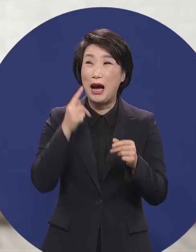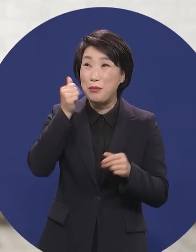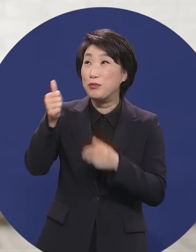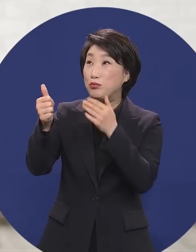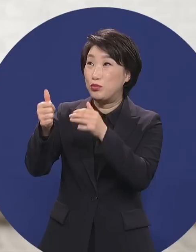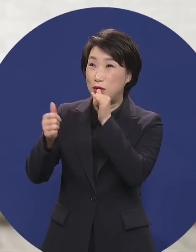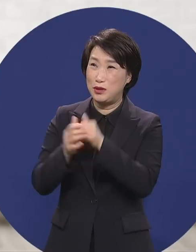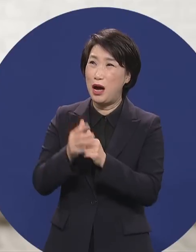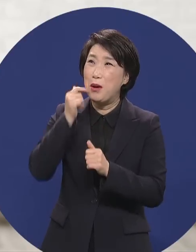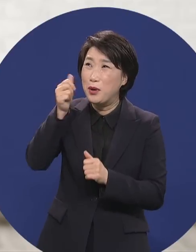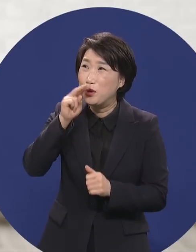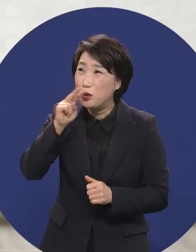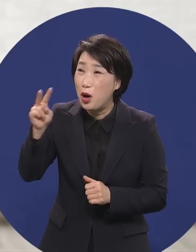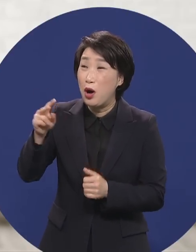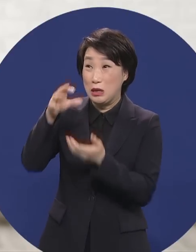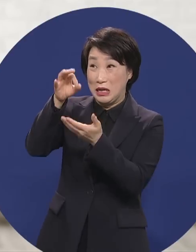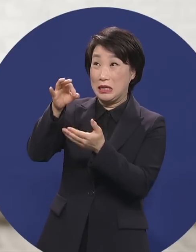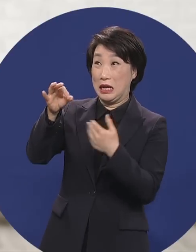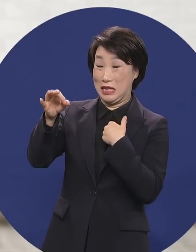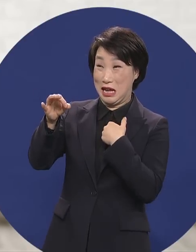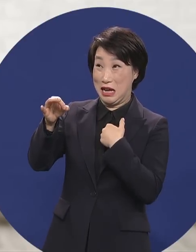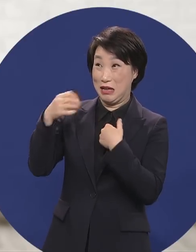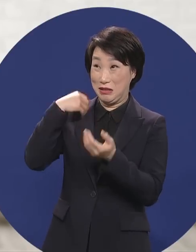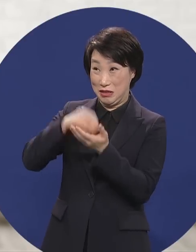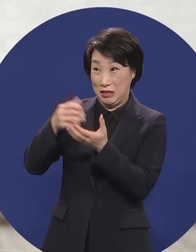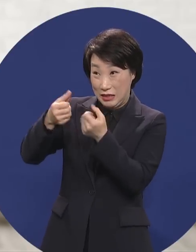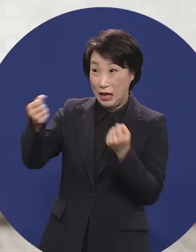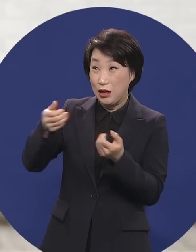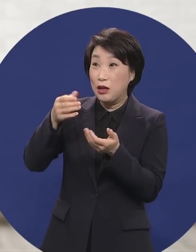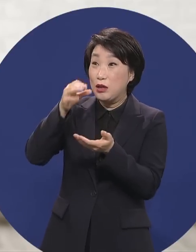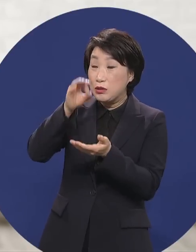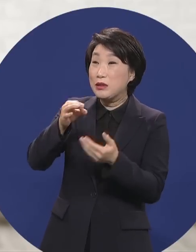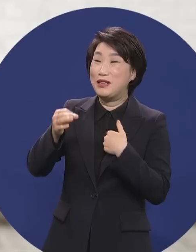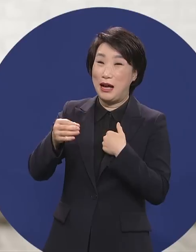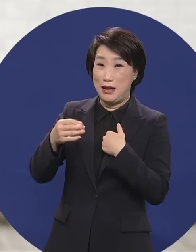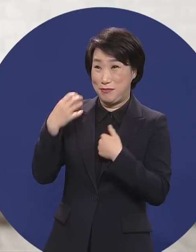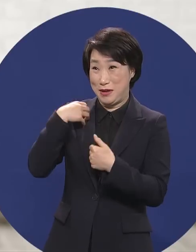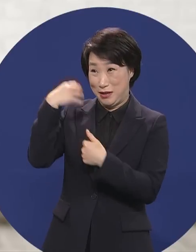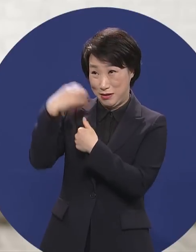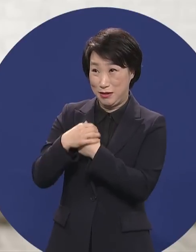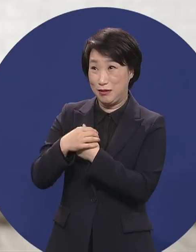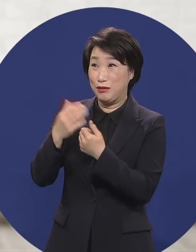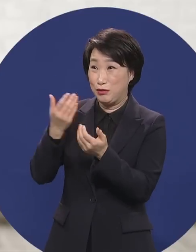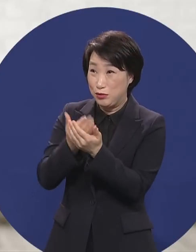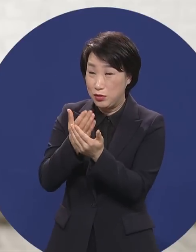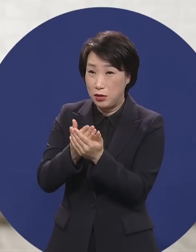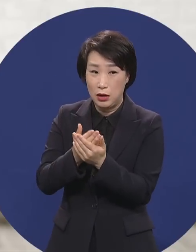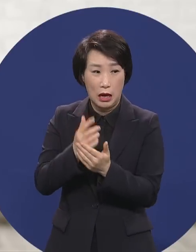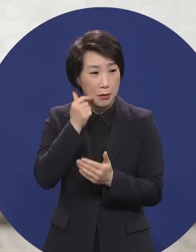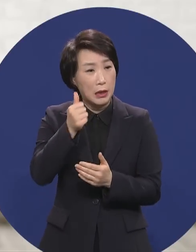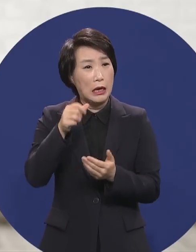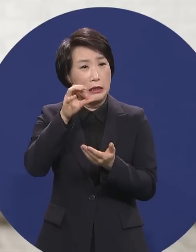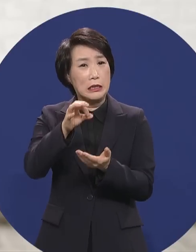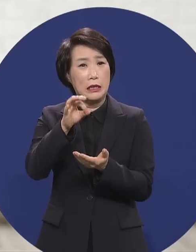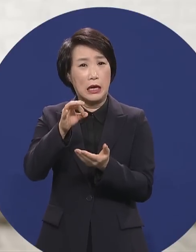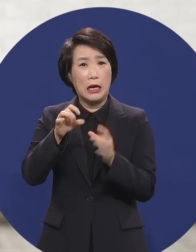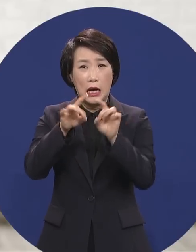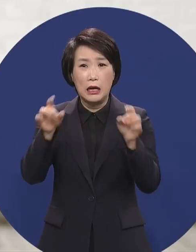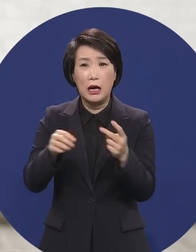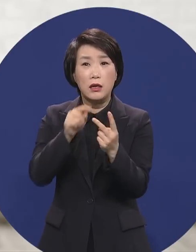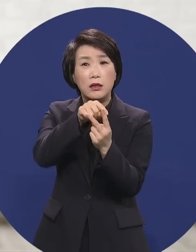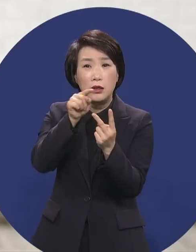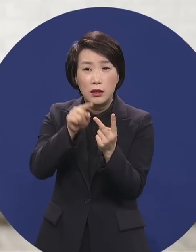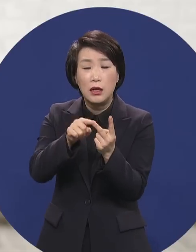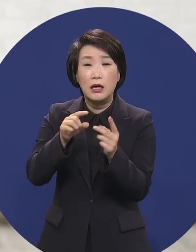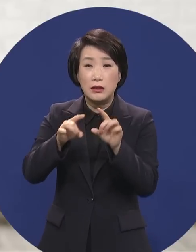말하되 아버지여 재산 중에서 내게 돌아올 분깃을 내게 주소서 하는지라. 아비가 그 살림을 각각 나눠